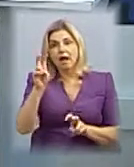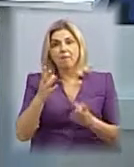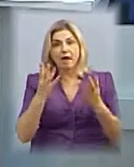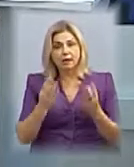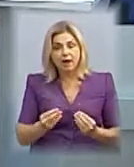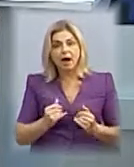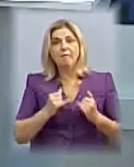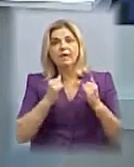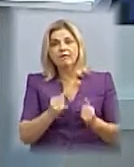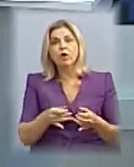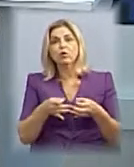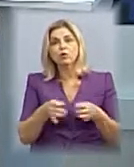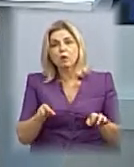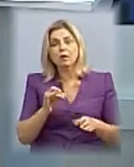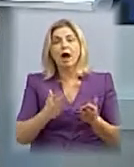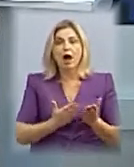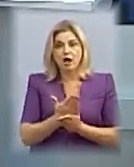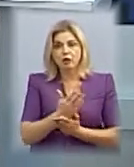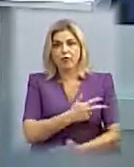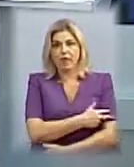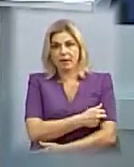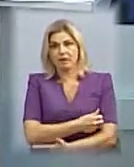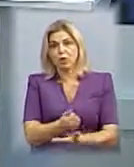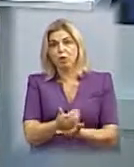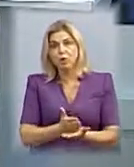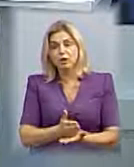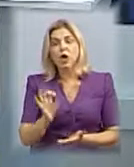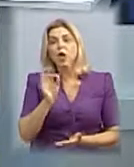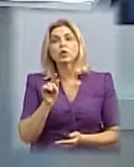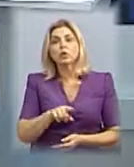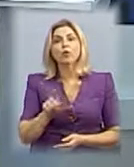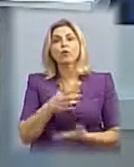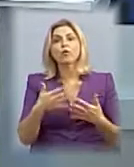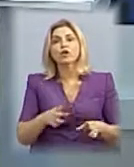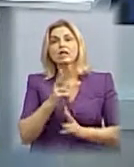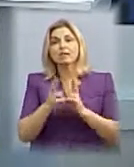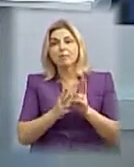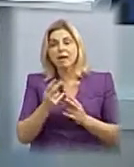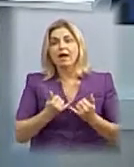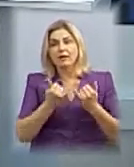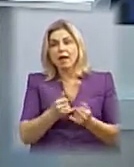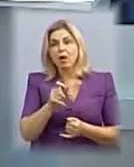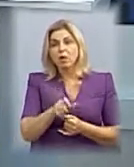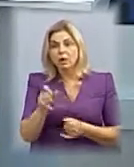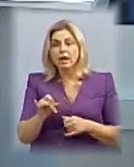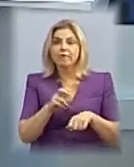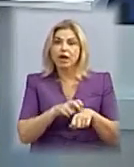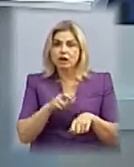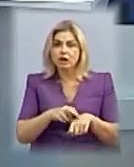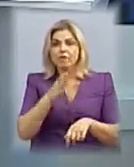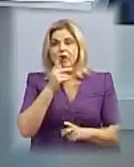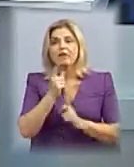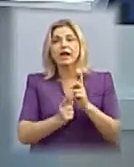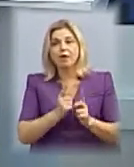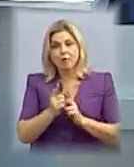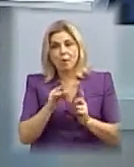присвячений доступності та якості медичних послуг. Про те, що вже змінилося для пацієнтів та лікарів в процесі реформування